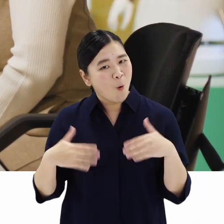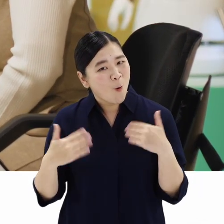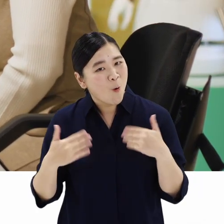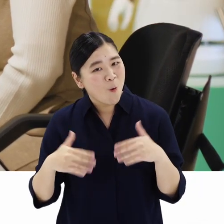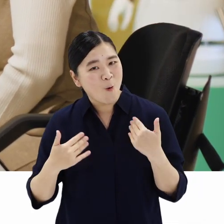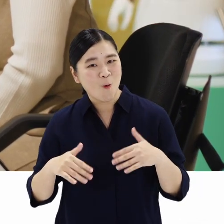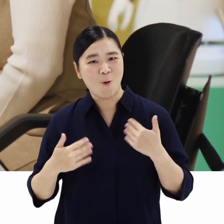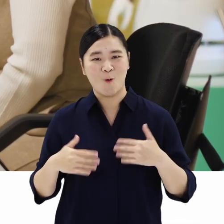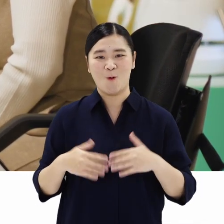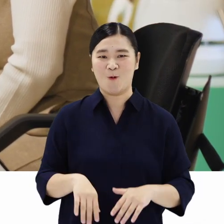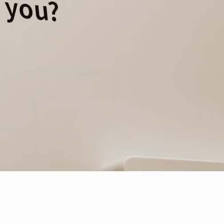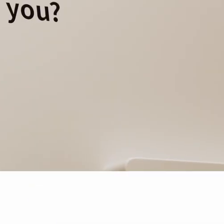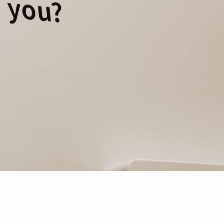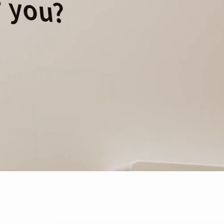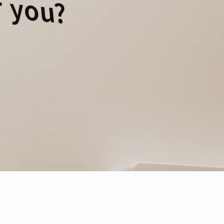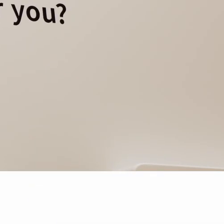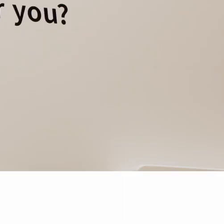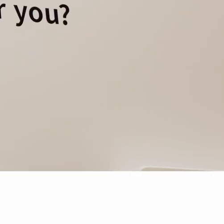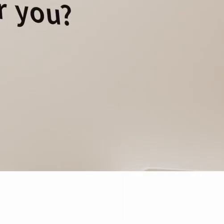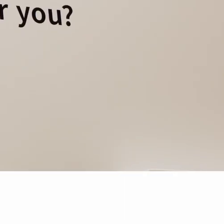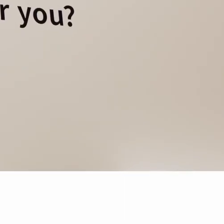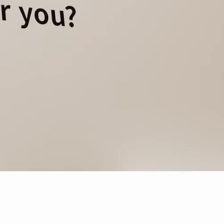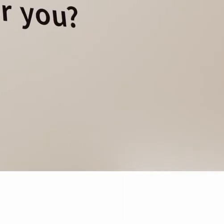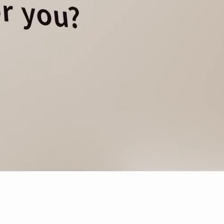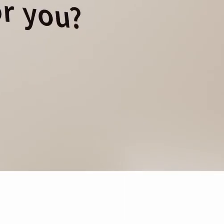すごい。